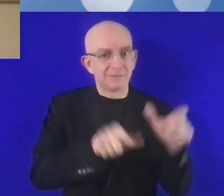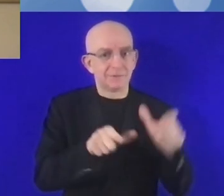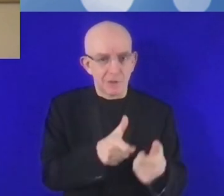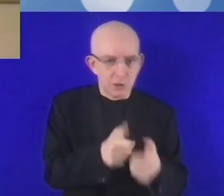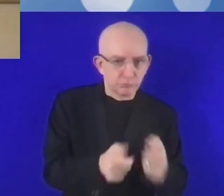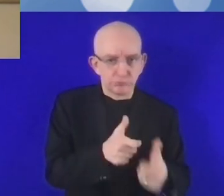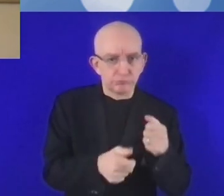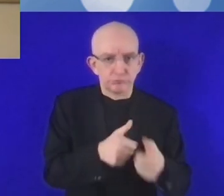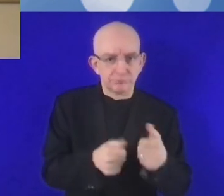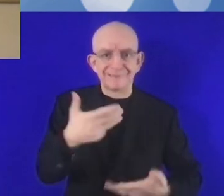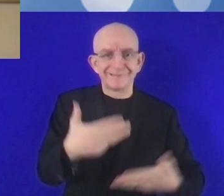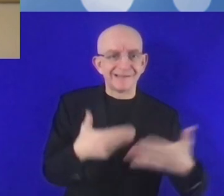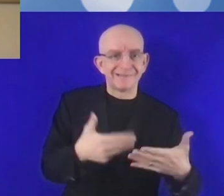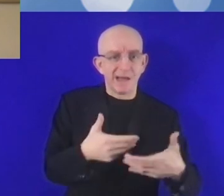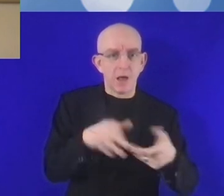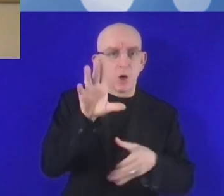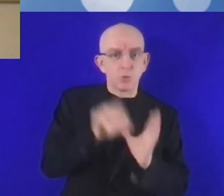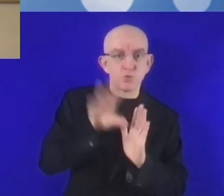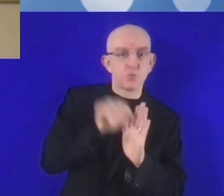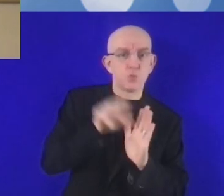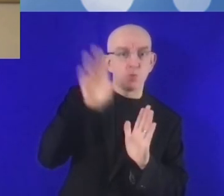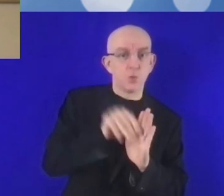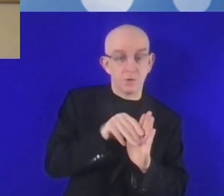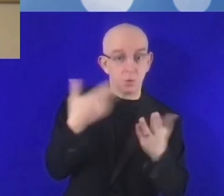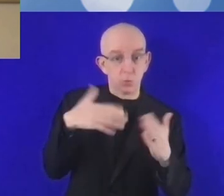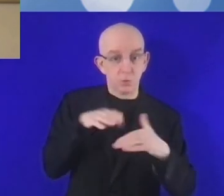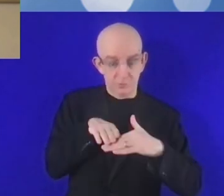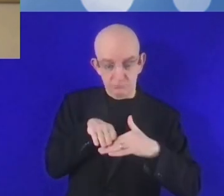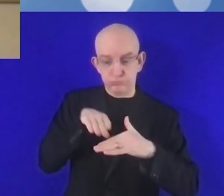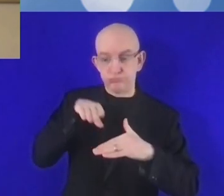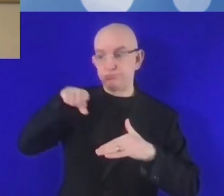многих рынках значительно выросли потоки